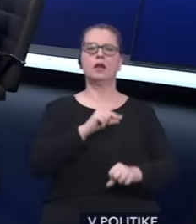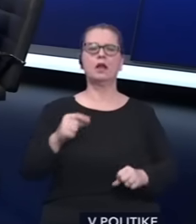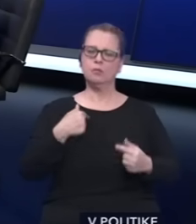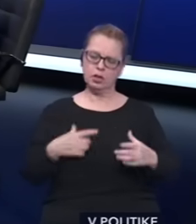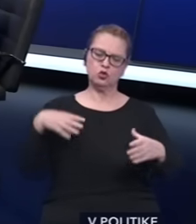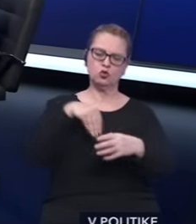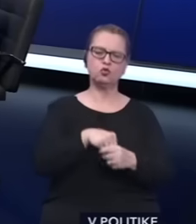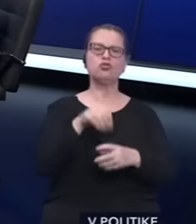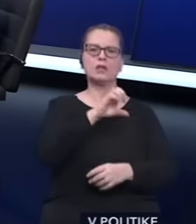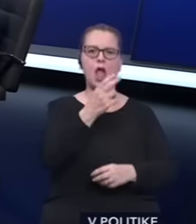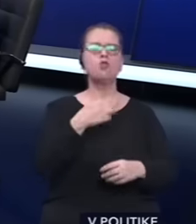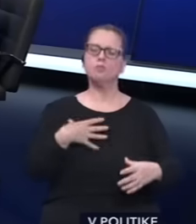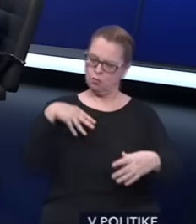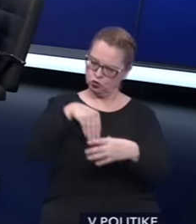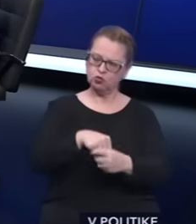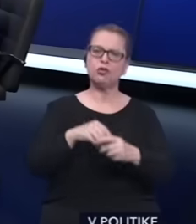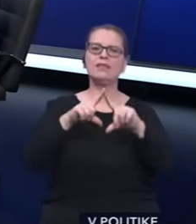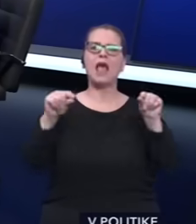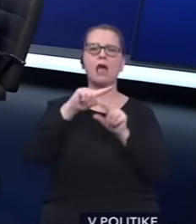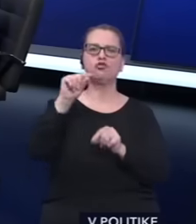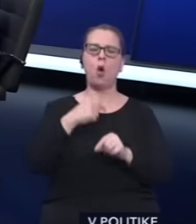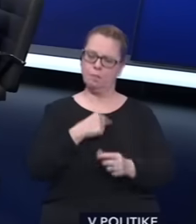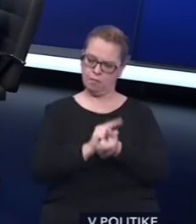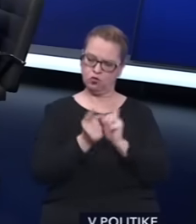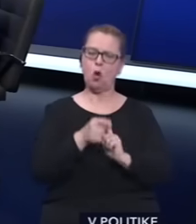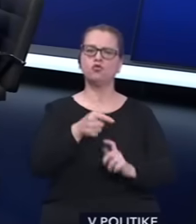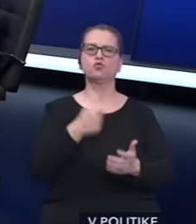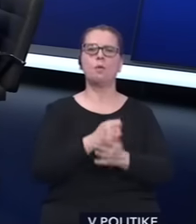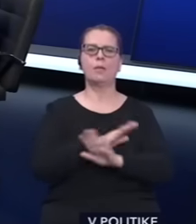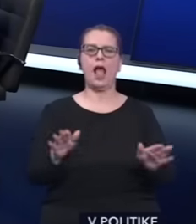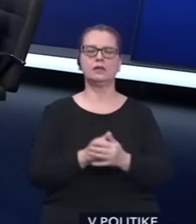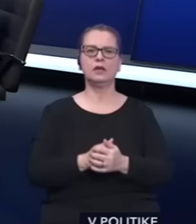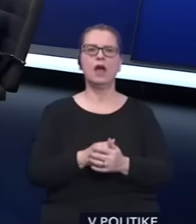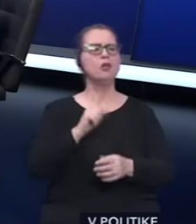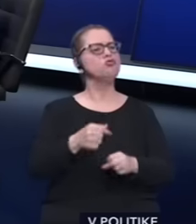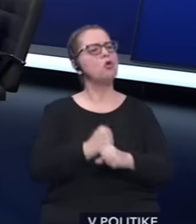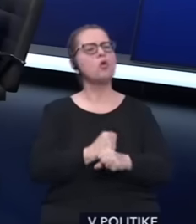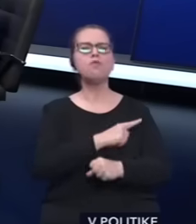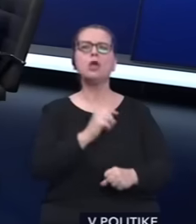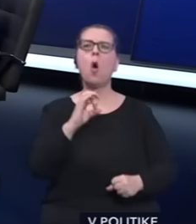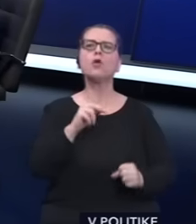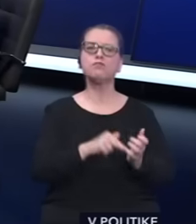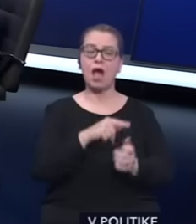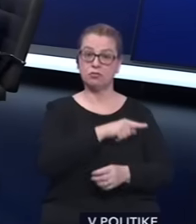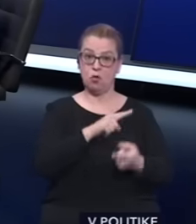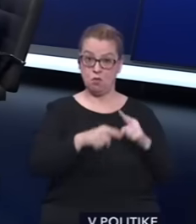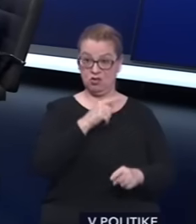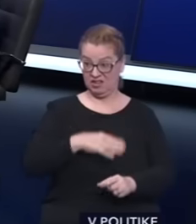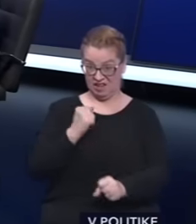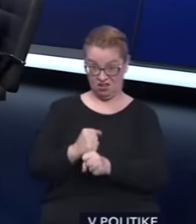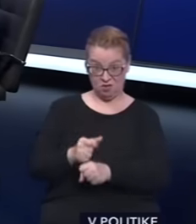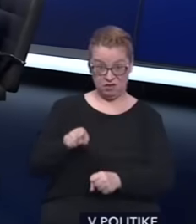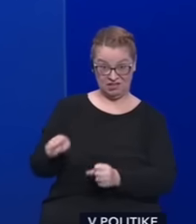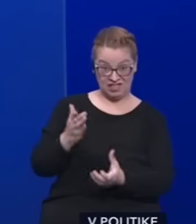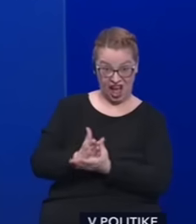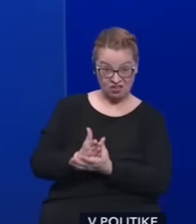NATO a máme nejaké dohody, ktoré by mali platiť. Ale presne takúto politiku, akú robí pán Orbán, tak túto politiku chce robiť aj pán Danko a túto politiku robí